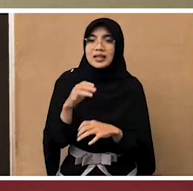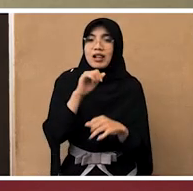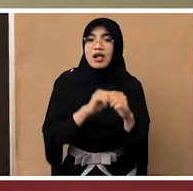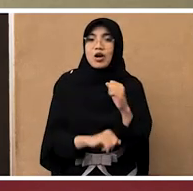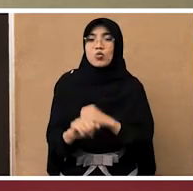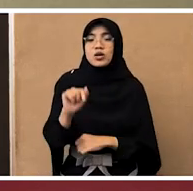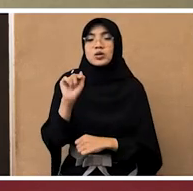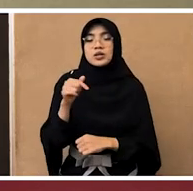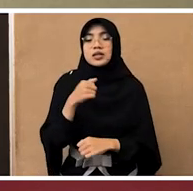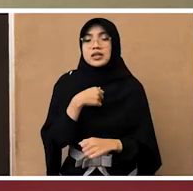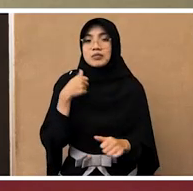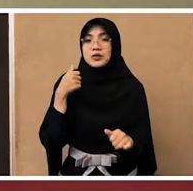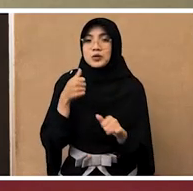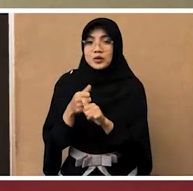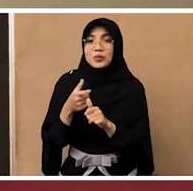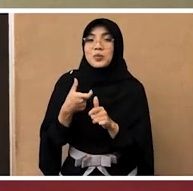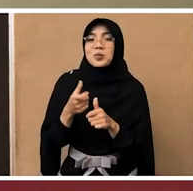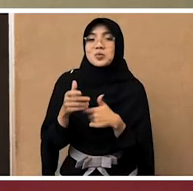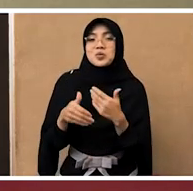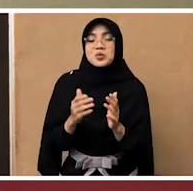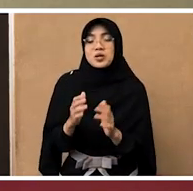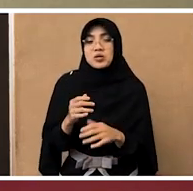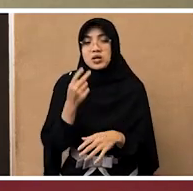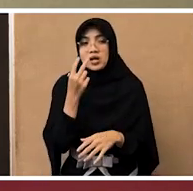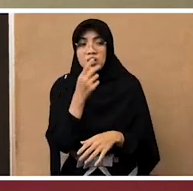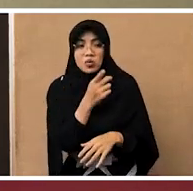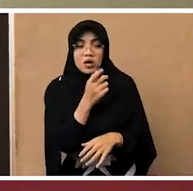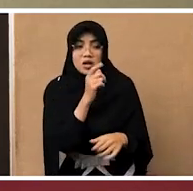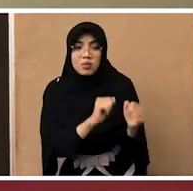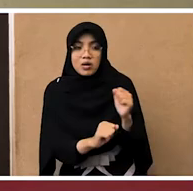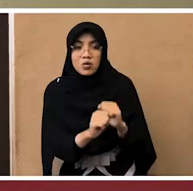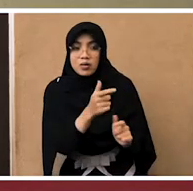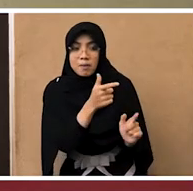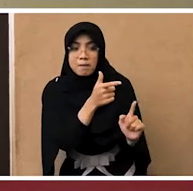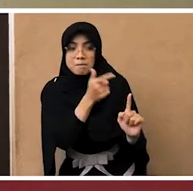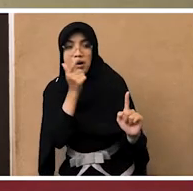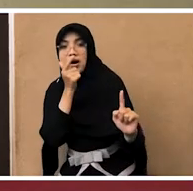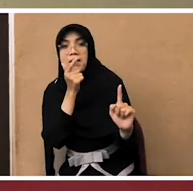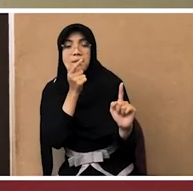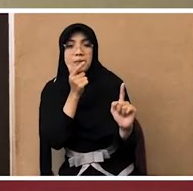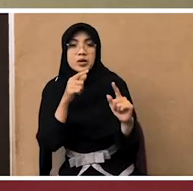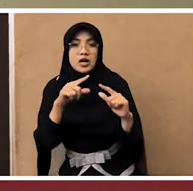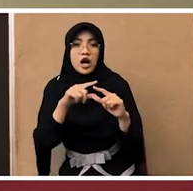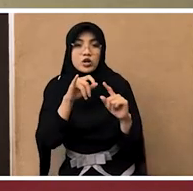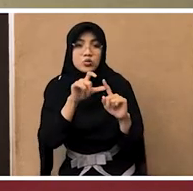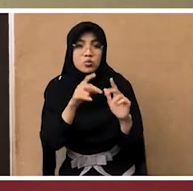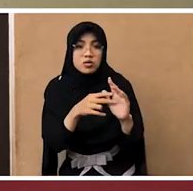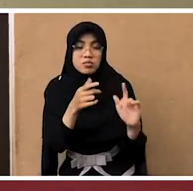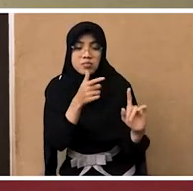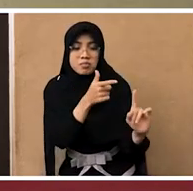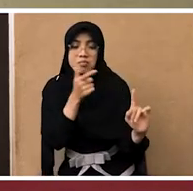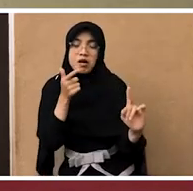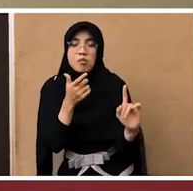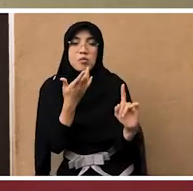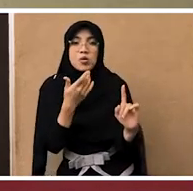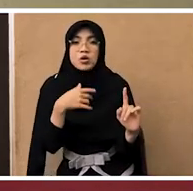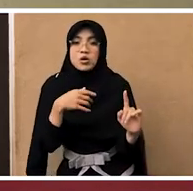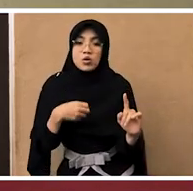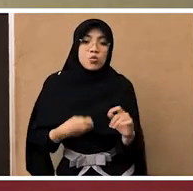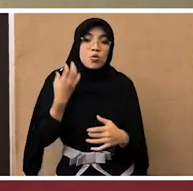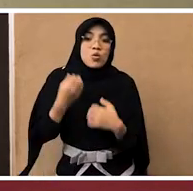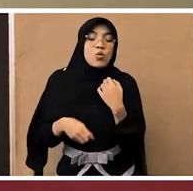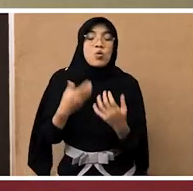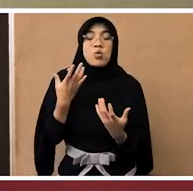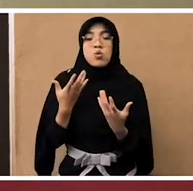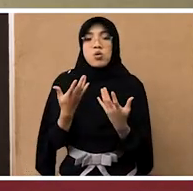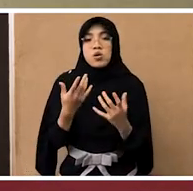kita kita mengikuti gitu ya wah ketika dia sedang melakukan penembakan terhadap ajunnya ajudannya dia sedang sedang kambuh